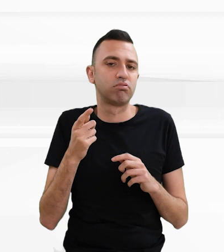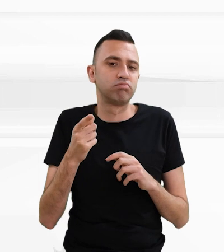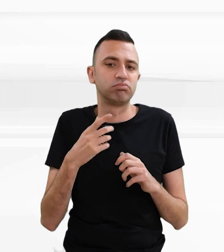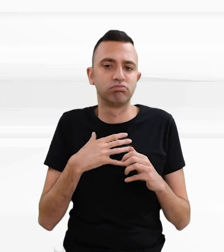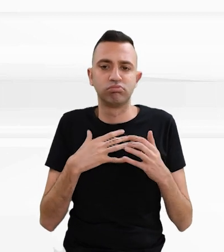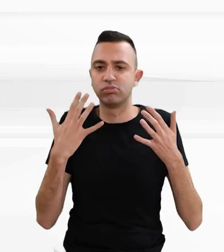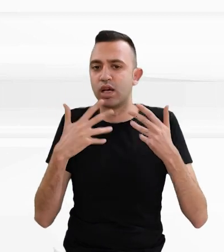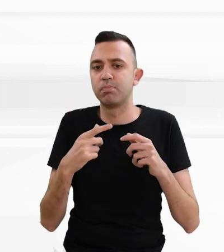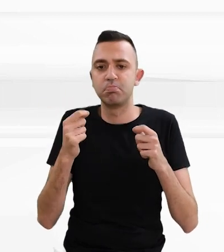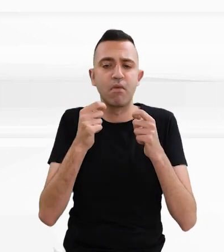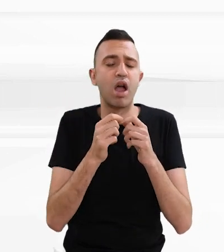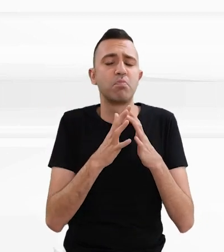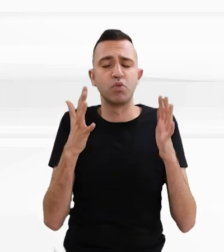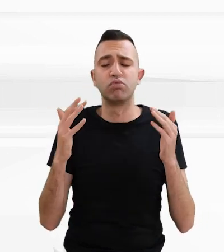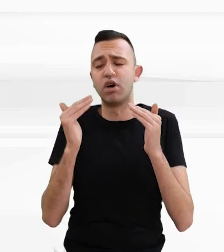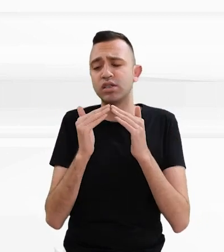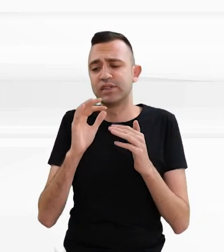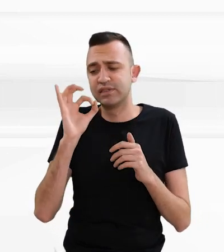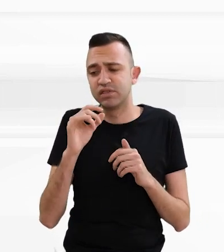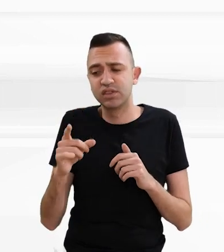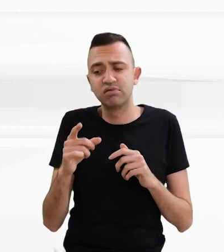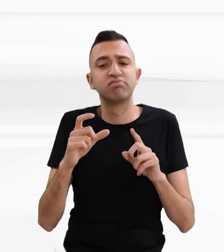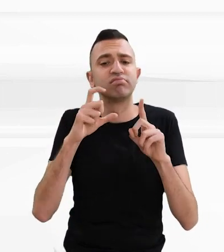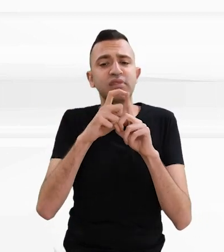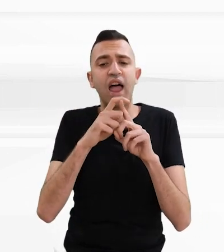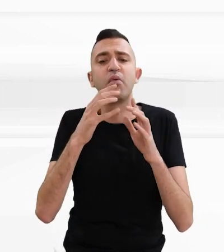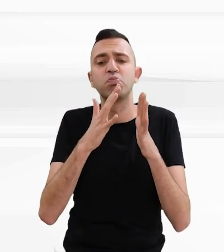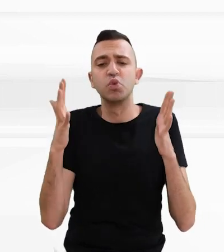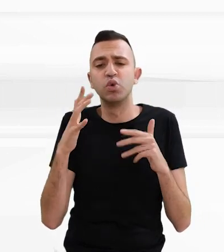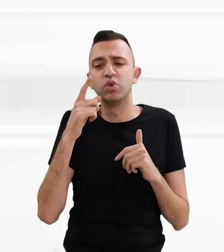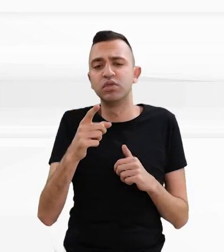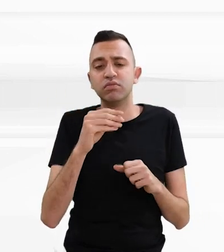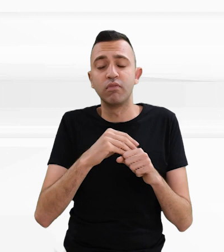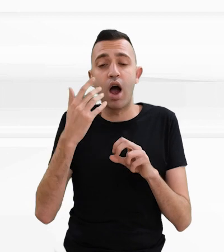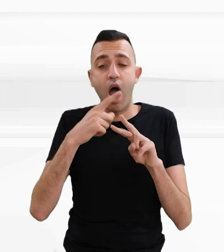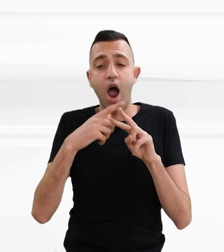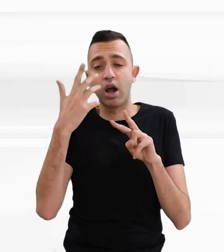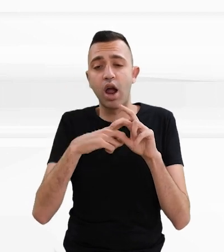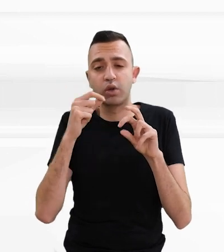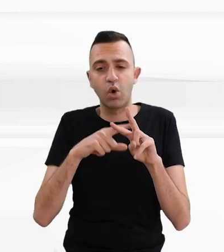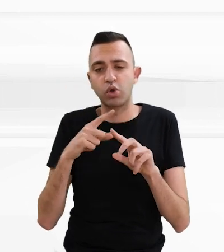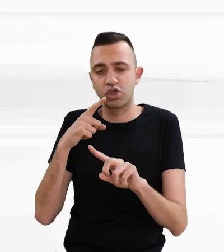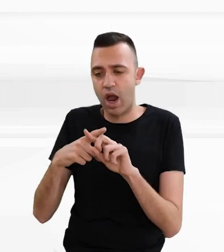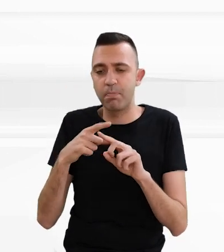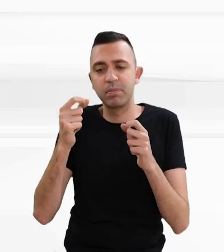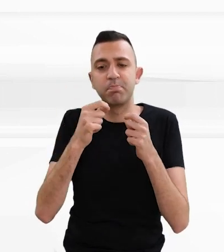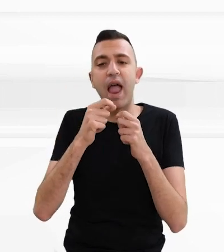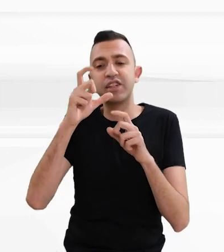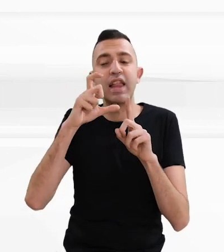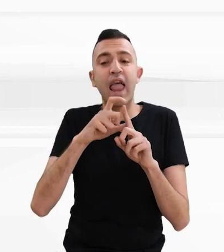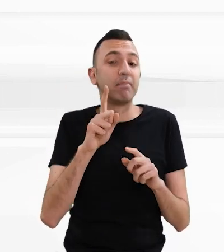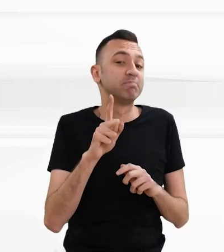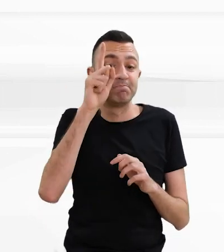büyük eşit sıfırdan de büyük eşit sıfırdan olmak üzere a karekök ve çarpıcı karekökte